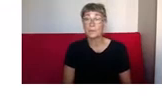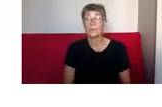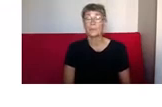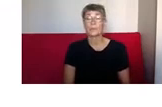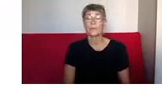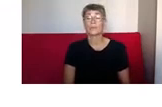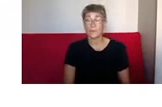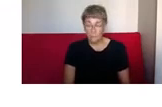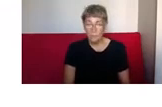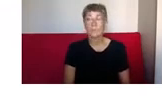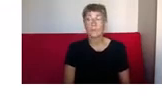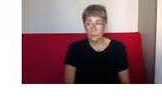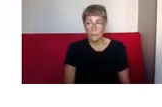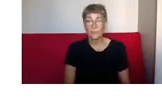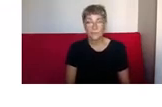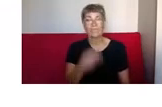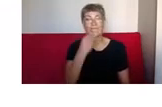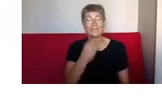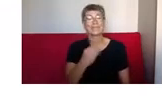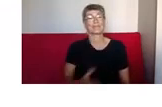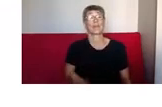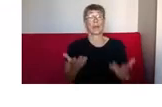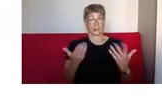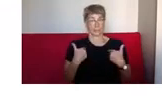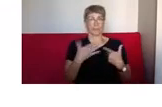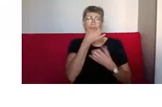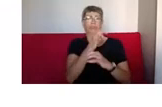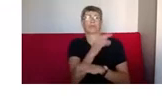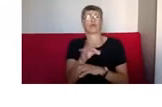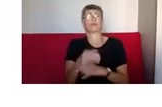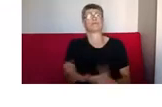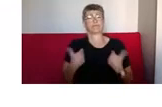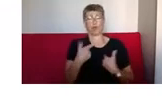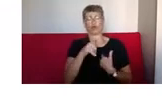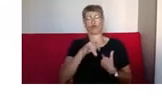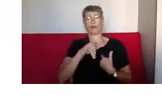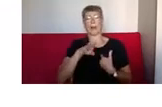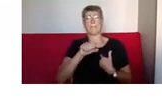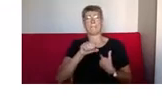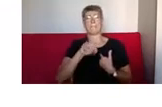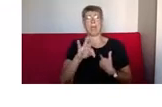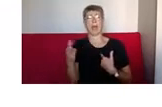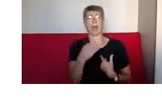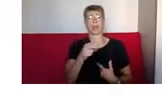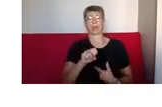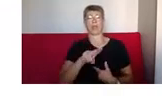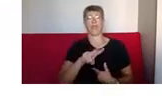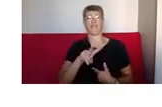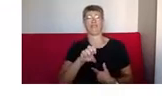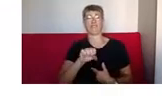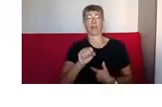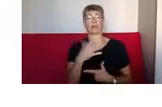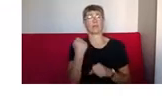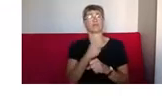C'est bon, Gilbert, on t'entend. Parfait. Alors moi, je vais effectivement... Alors, je suis Gilbert Neves, je travaille à l'ADAPT depuis de nombreuses années,